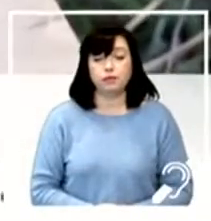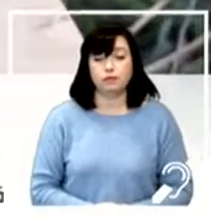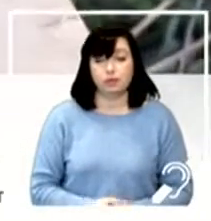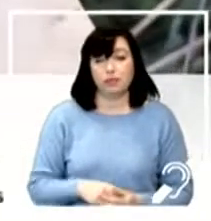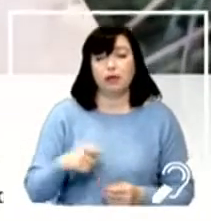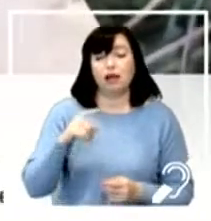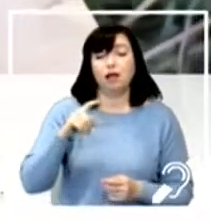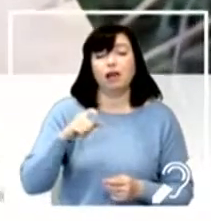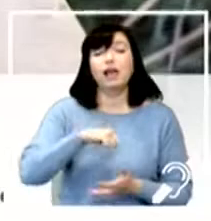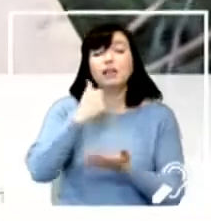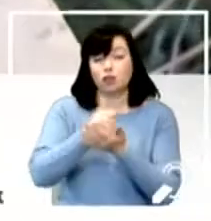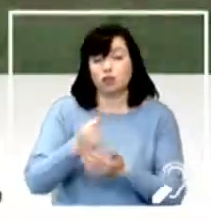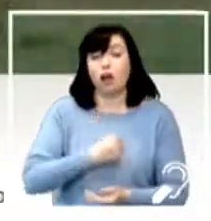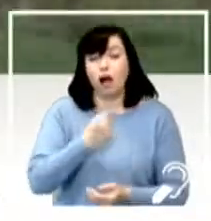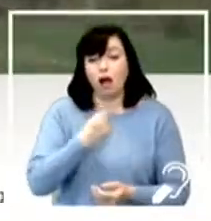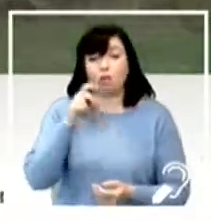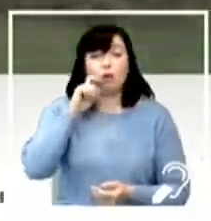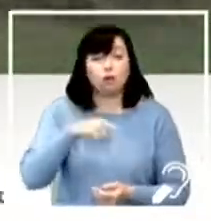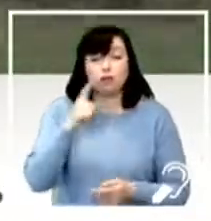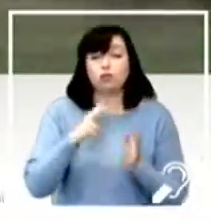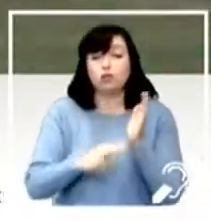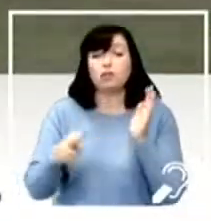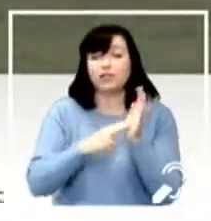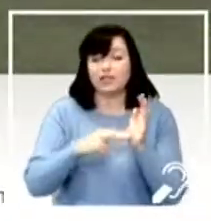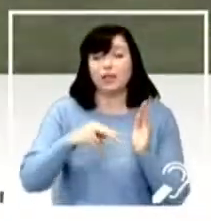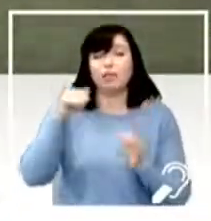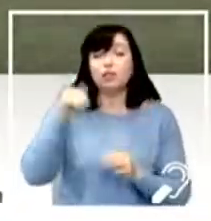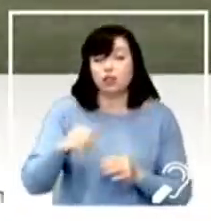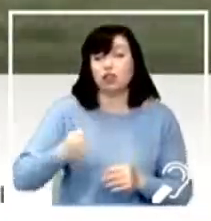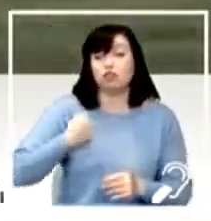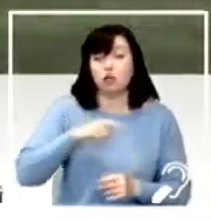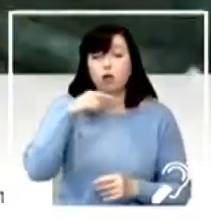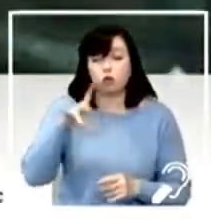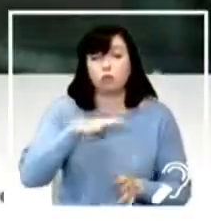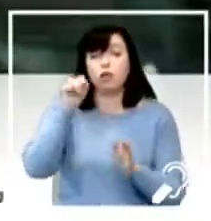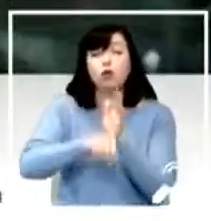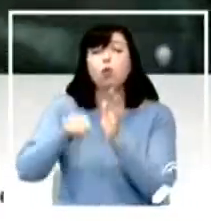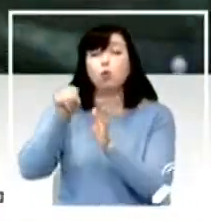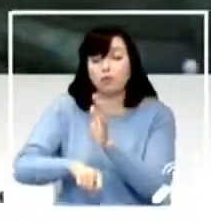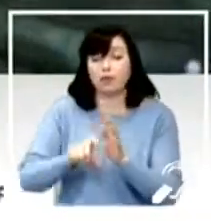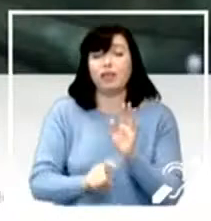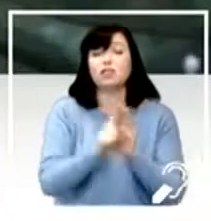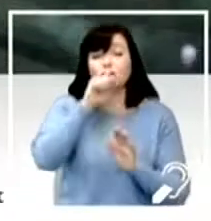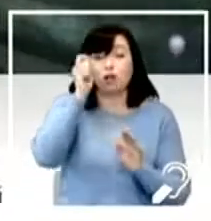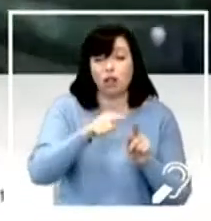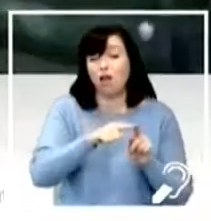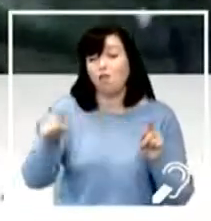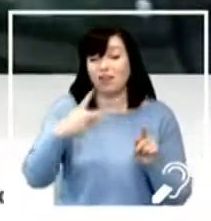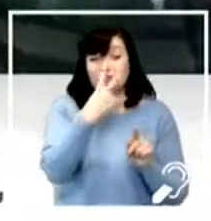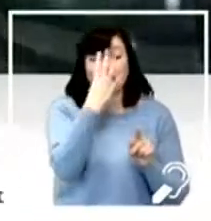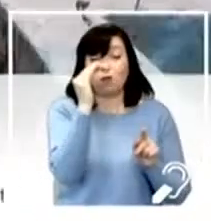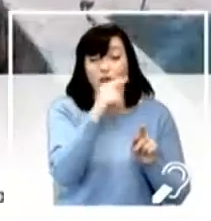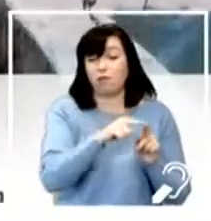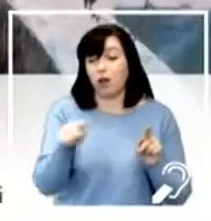Statul major al armatei ucrainene a anunțat că 77.170 de soldați ruși au fost uciși de la începutul războiului pe 24